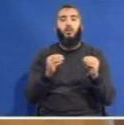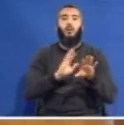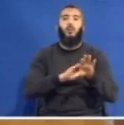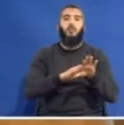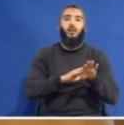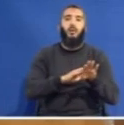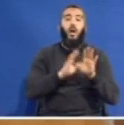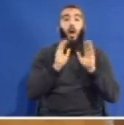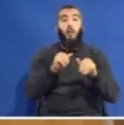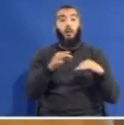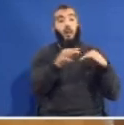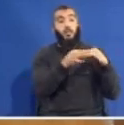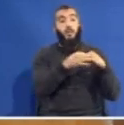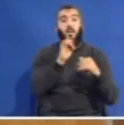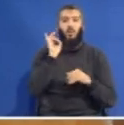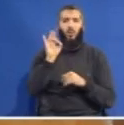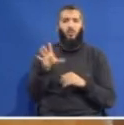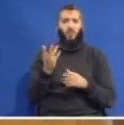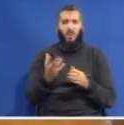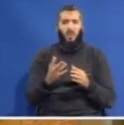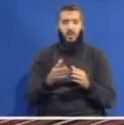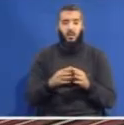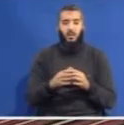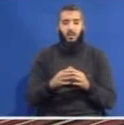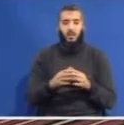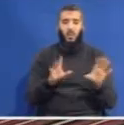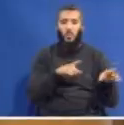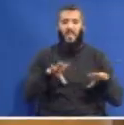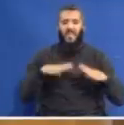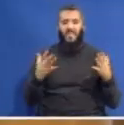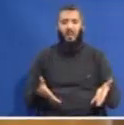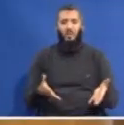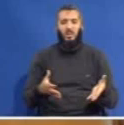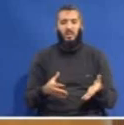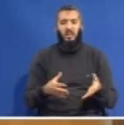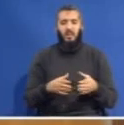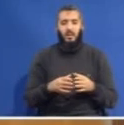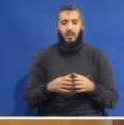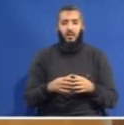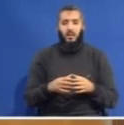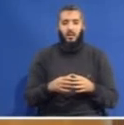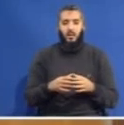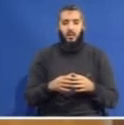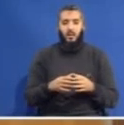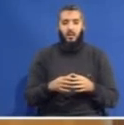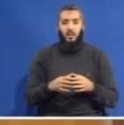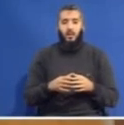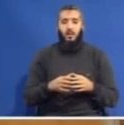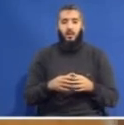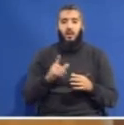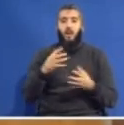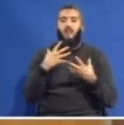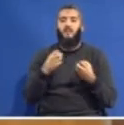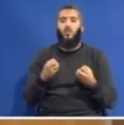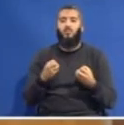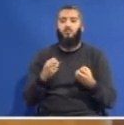يكون ذلك مدعاة للملل والكراهية والنفور من البيت وتفضيل البقاء